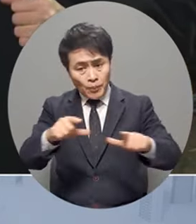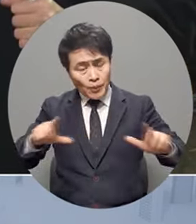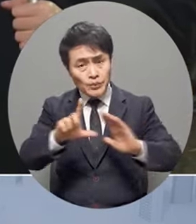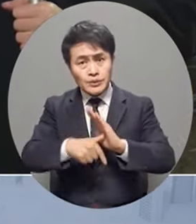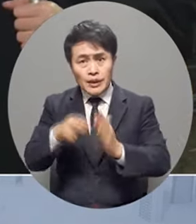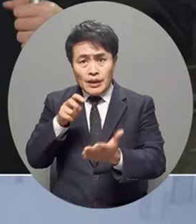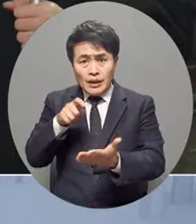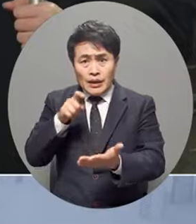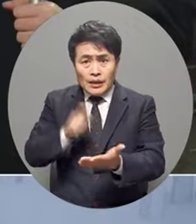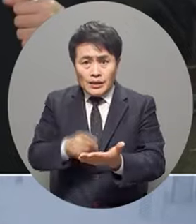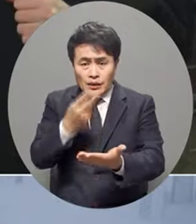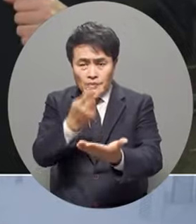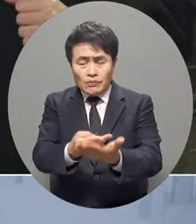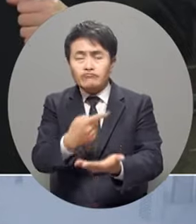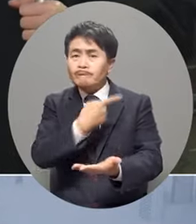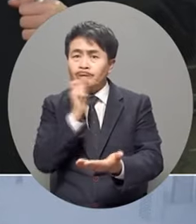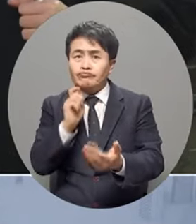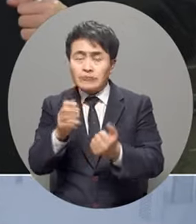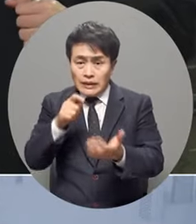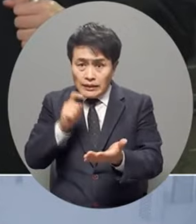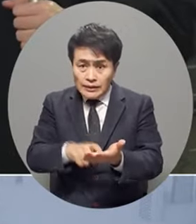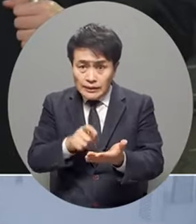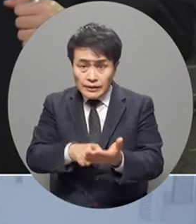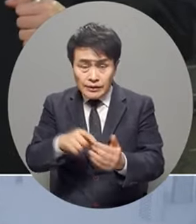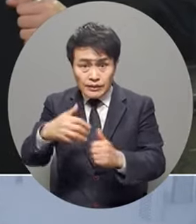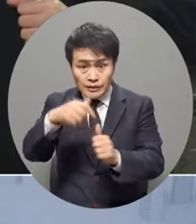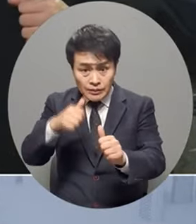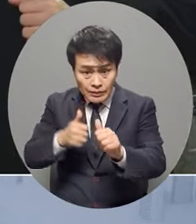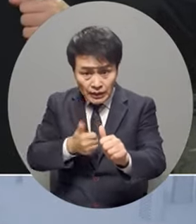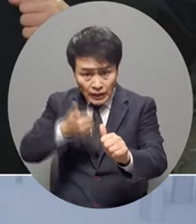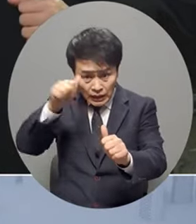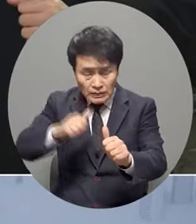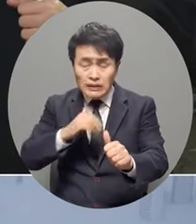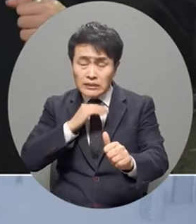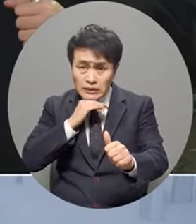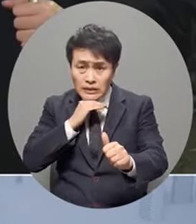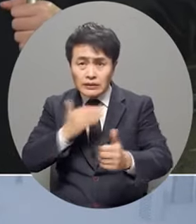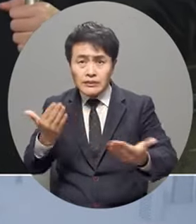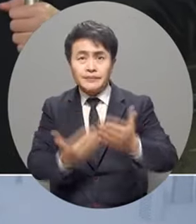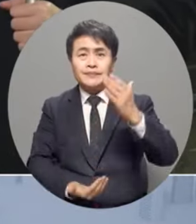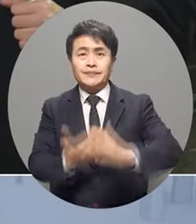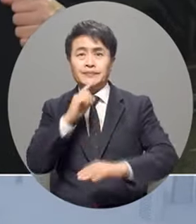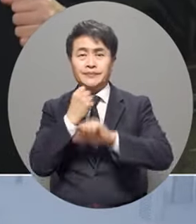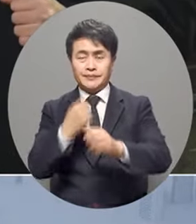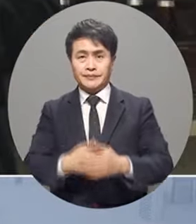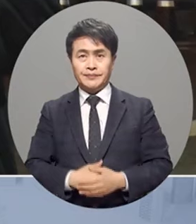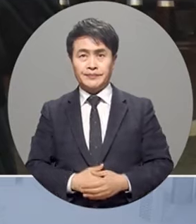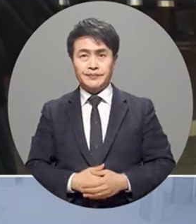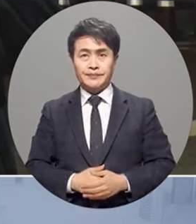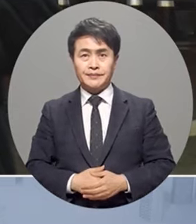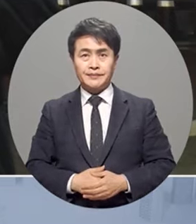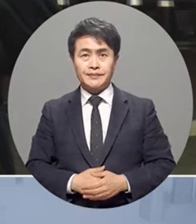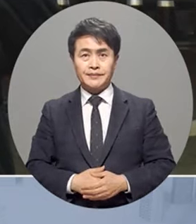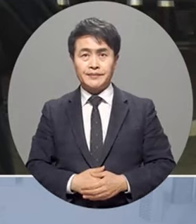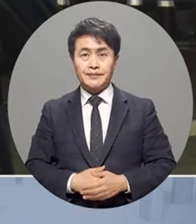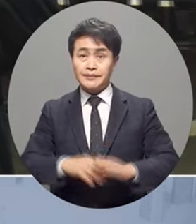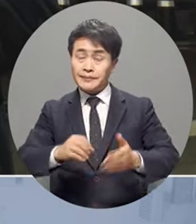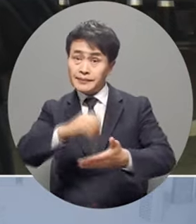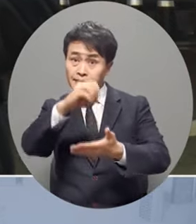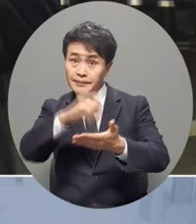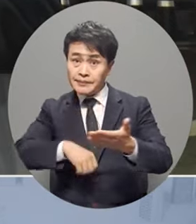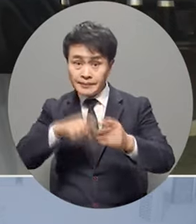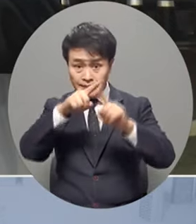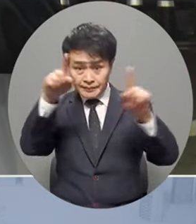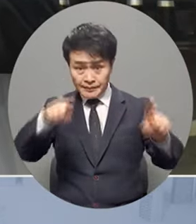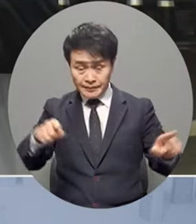응급실 병상은 부족하고 응급도에 따라 기다리는 일이 벌어지기도 한다고 설명했습니다. 자, 사직서를